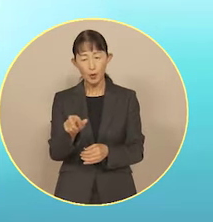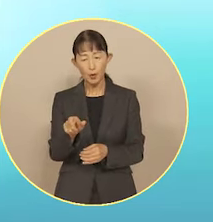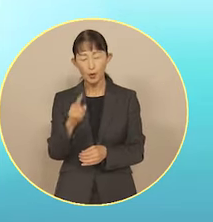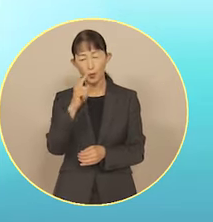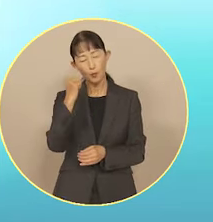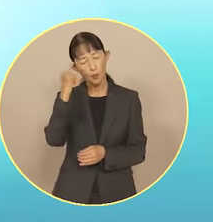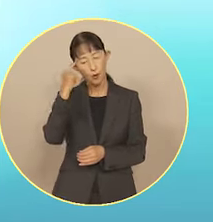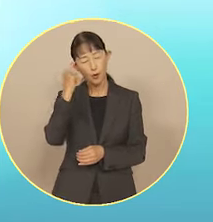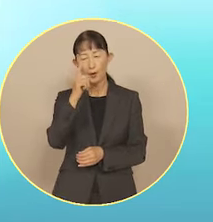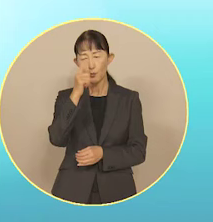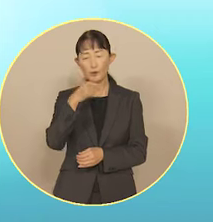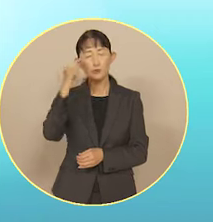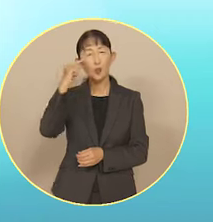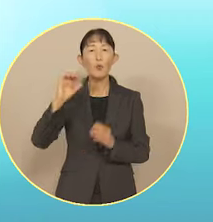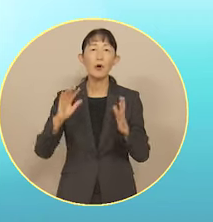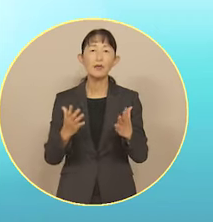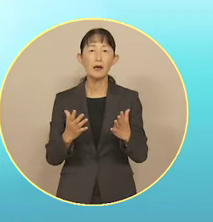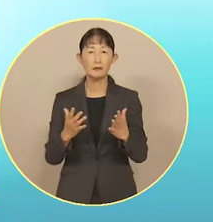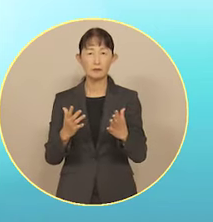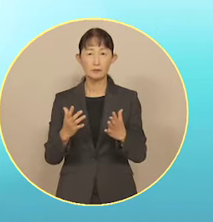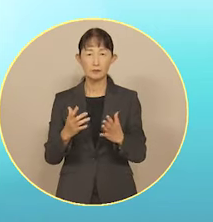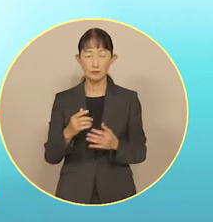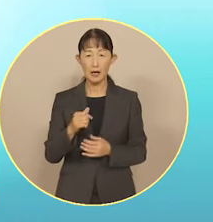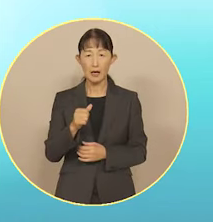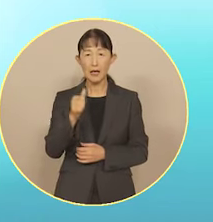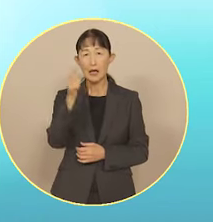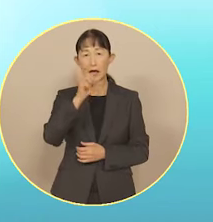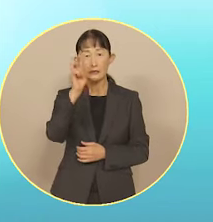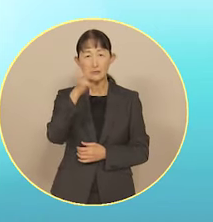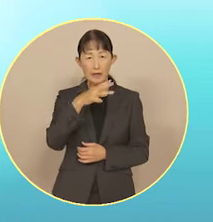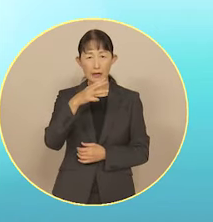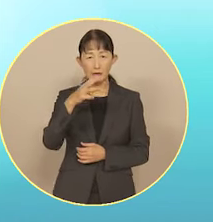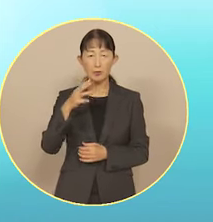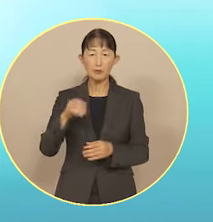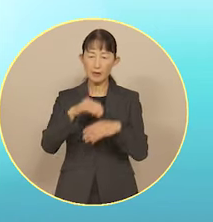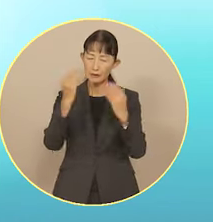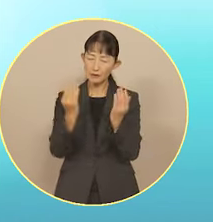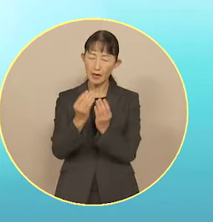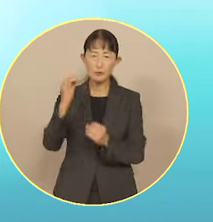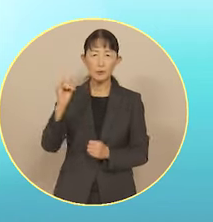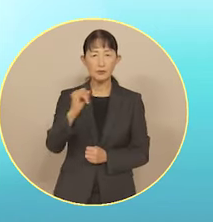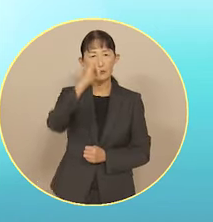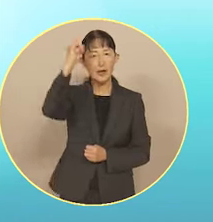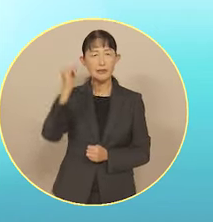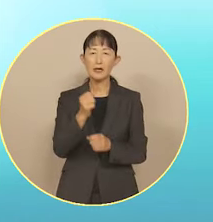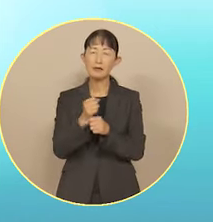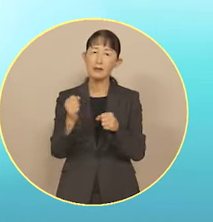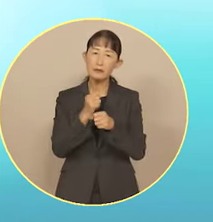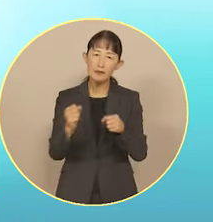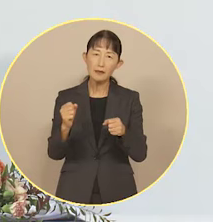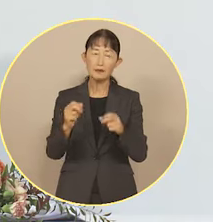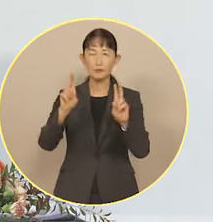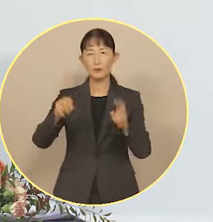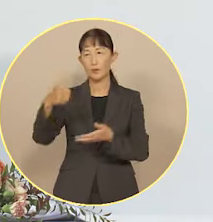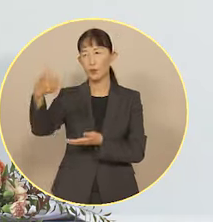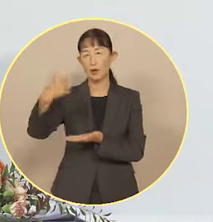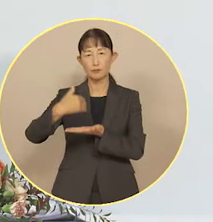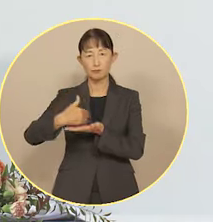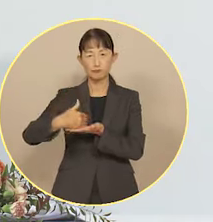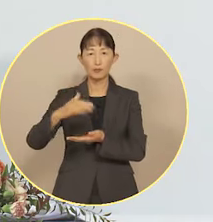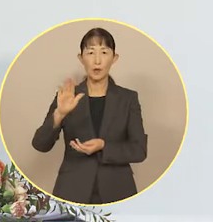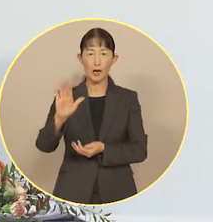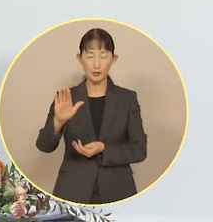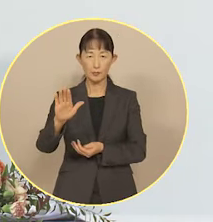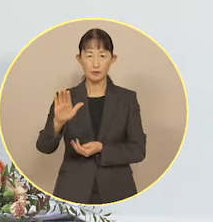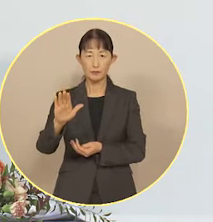全体がこう犯罪自分が手をすごく染めているっていうことがイメージしにくいっていう専門家の指摘もありますまこういったこと